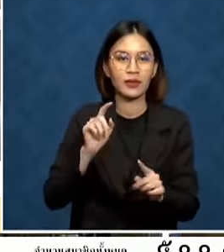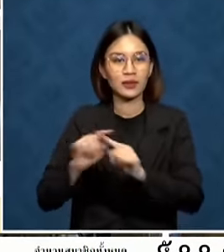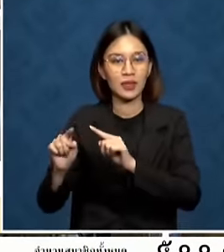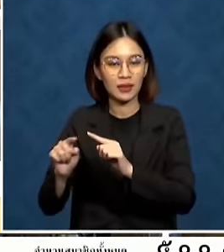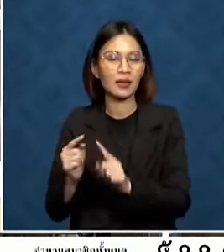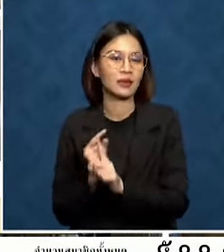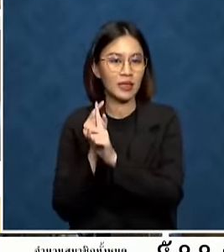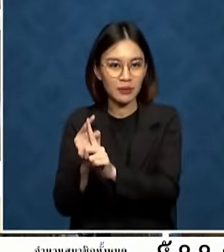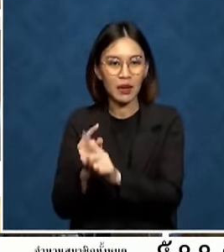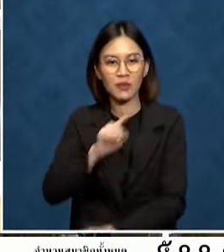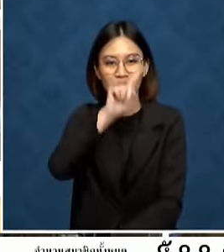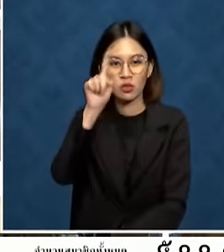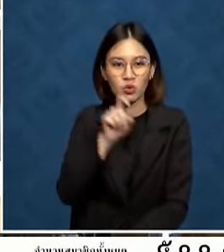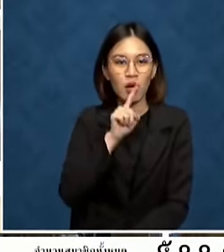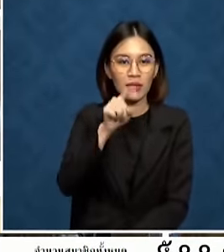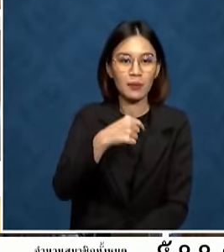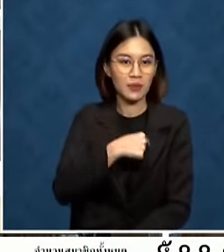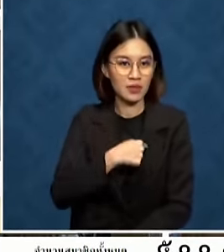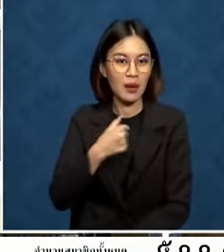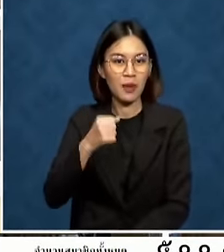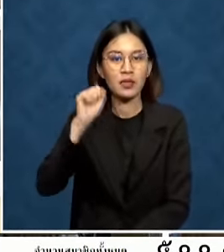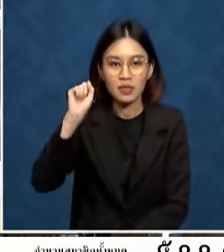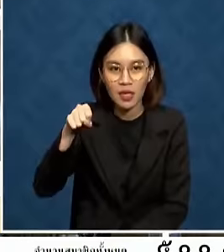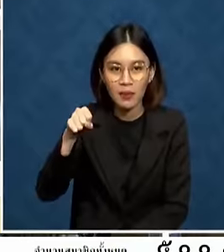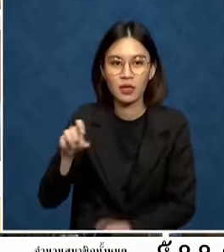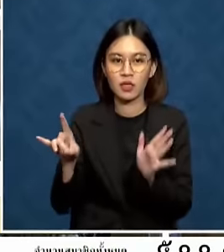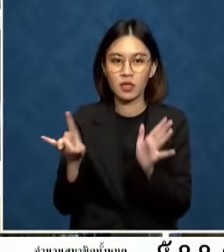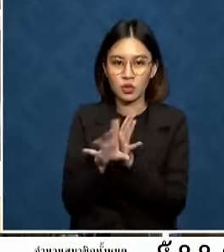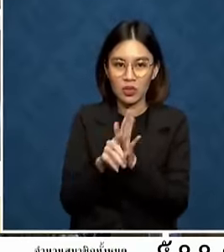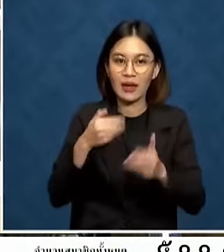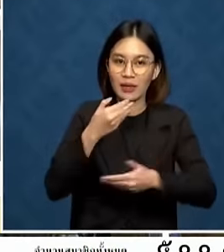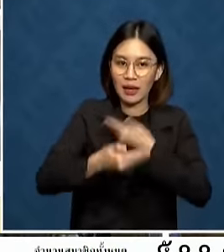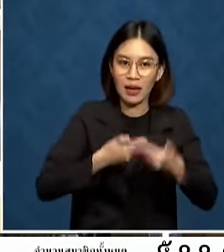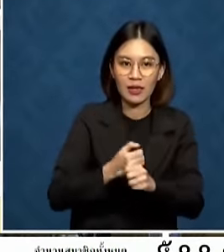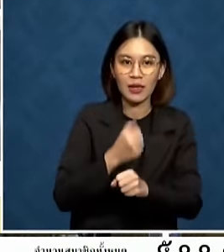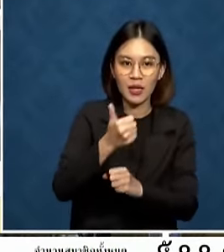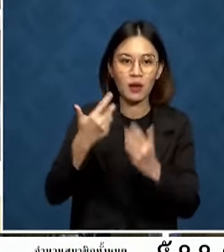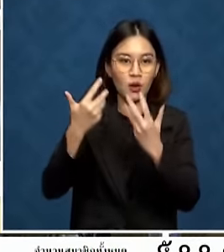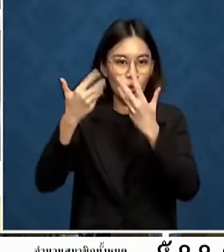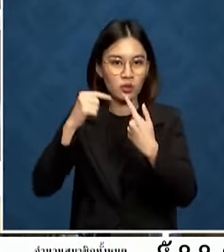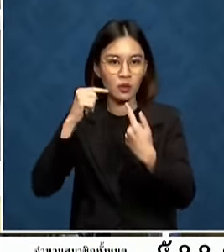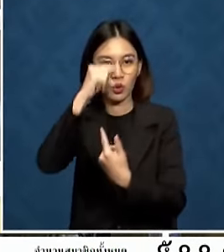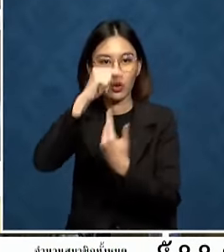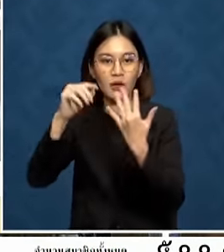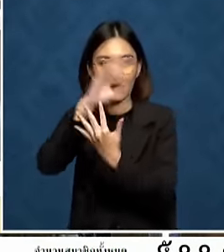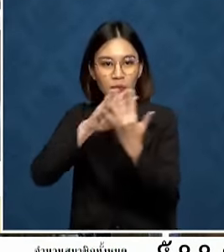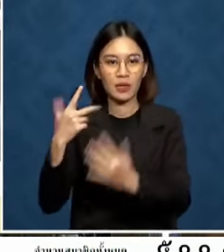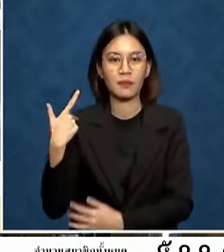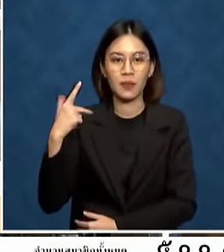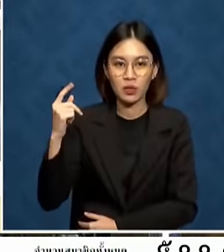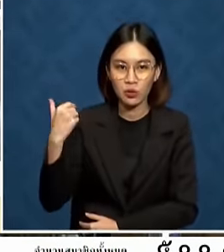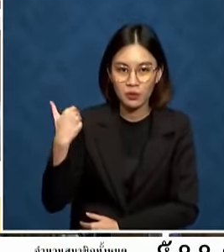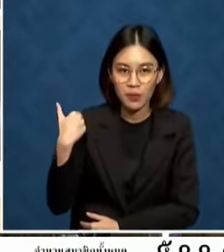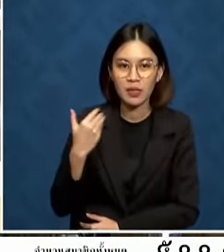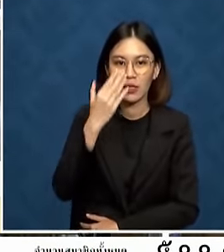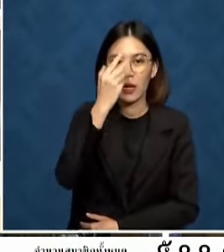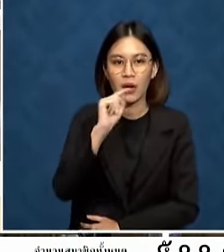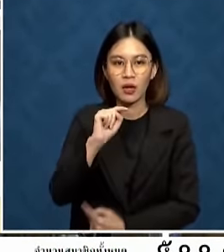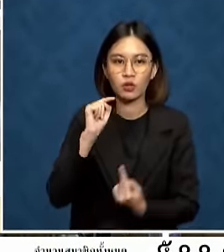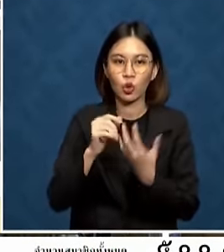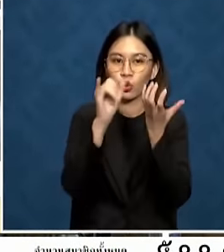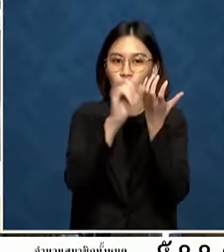กับท่านคำถามคือท่านมั่นใจจริงๆใช่ไหมครับว่าสุดท้ายเราจะขายได้อุตสาหกรรมในประเทศจะได้ประโยชน์เพราะขนาดค่า